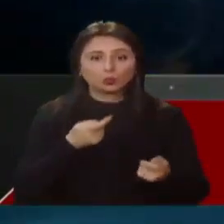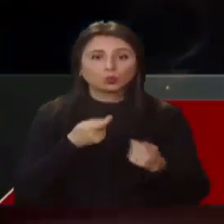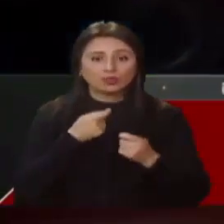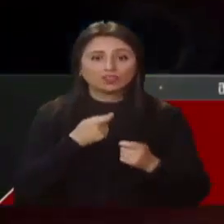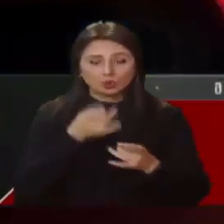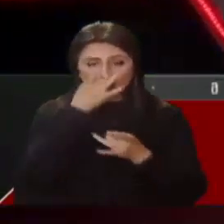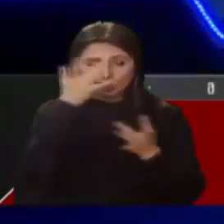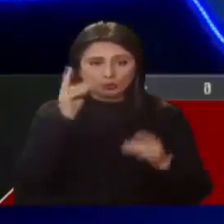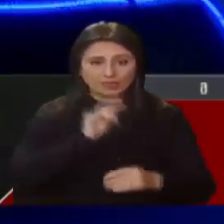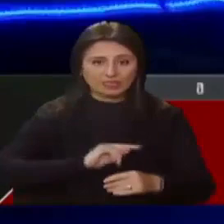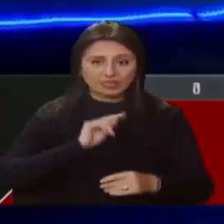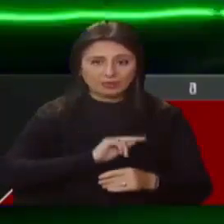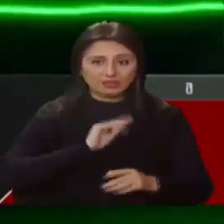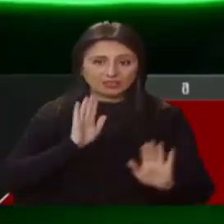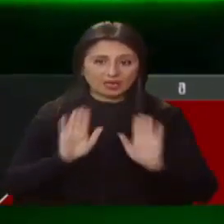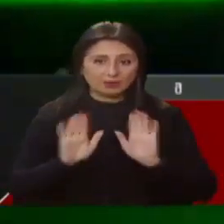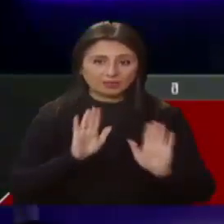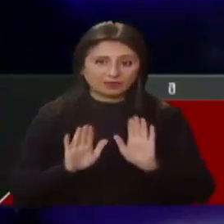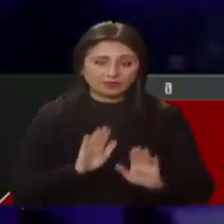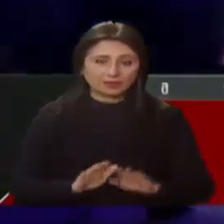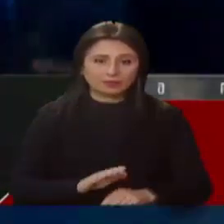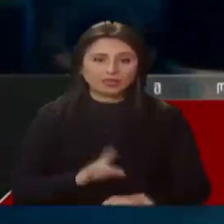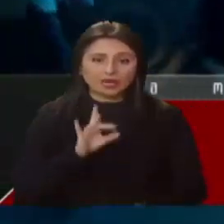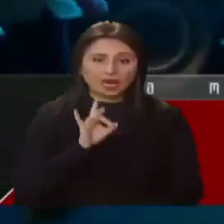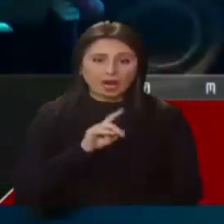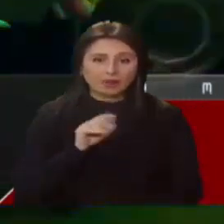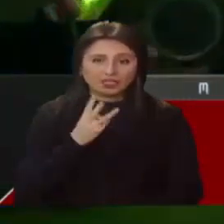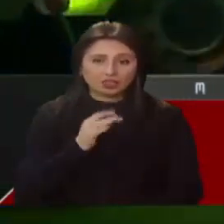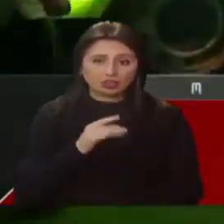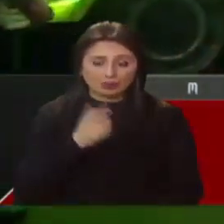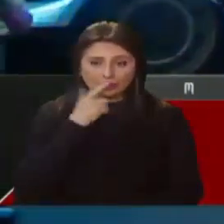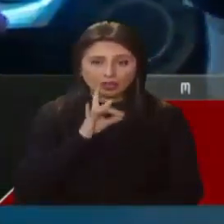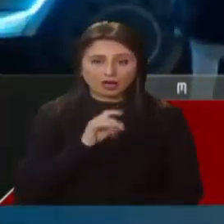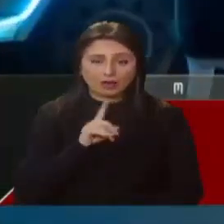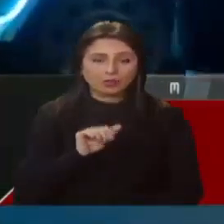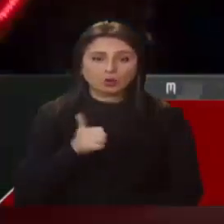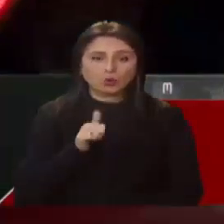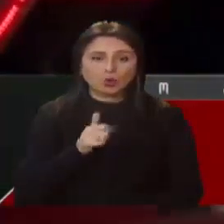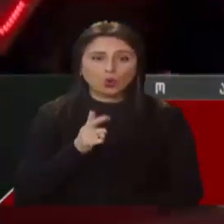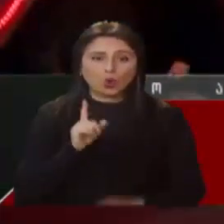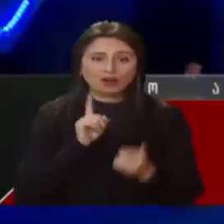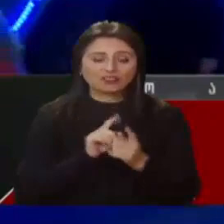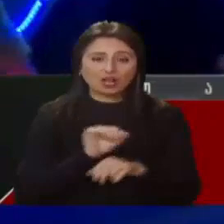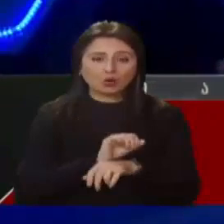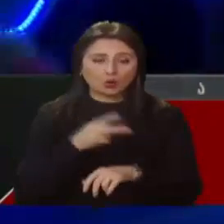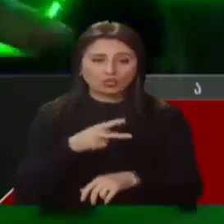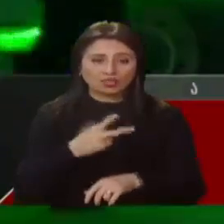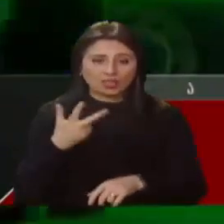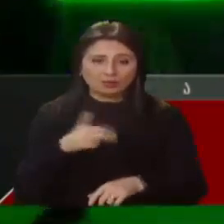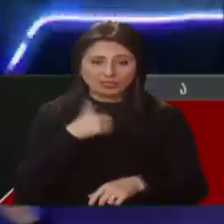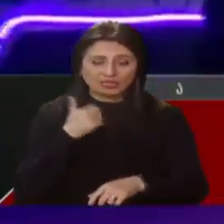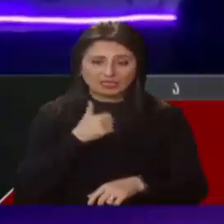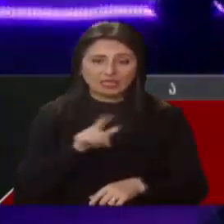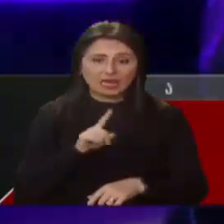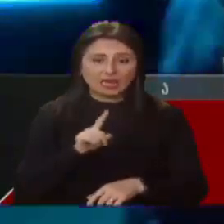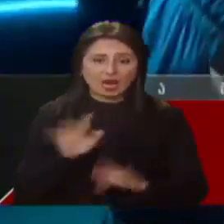მუნიციპალიტეტის კულტურის სამსახურის ხელმძღვანელს რამას შიოშულს. ბატონ რამას, როგორ ხვდება გორი 2023 წელს